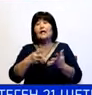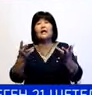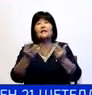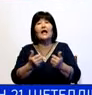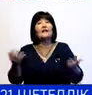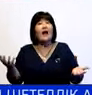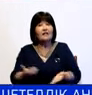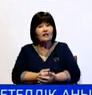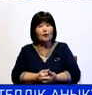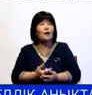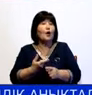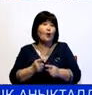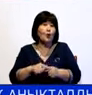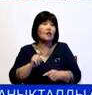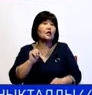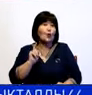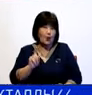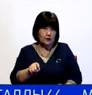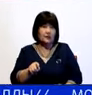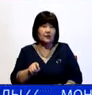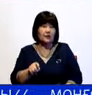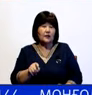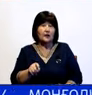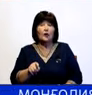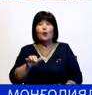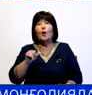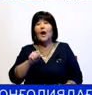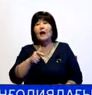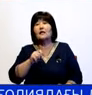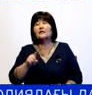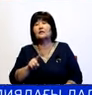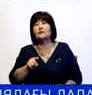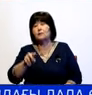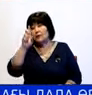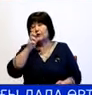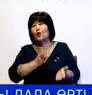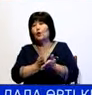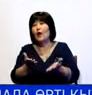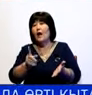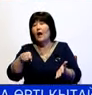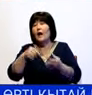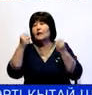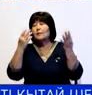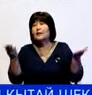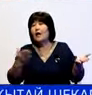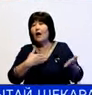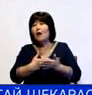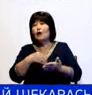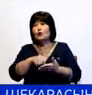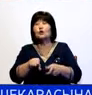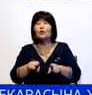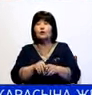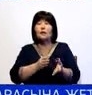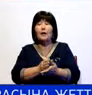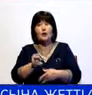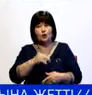анықтап, олардың осы оғыз мемлекетінде рөлі қандай болды, қала мәдениетіне қалай үлесін қосты, осы бағыт бойынша біз